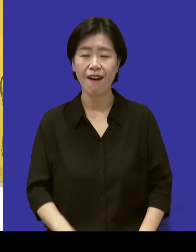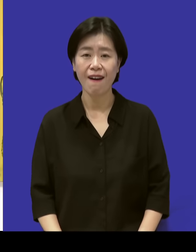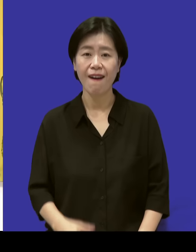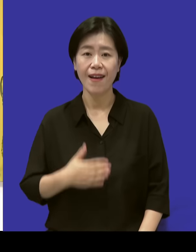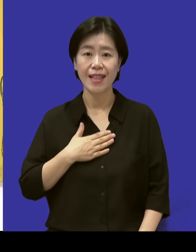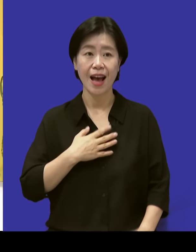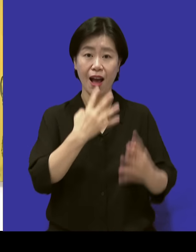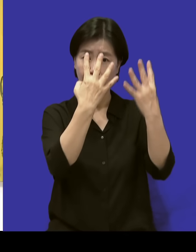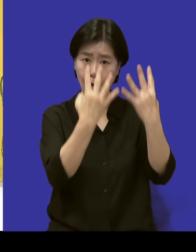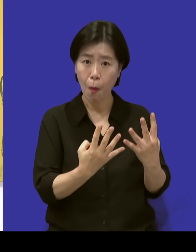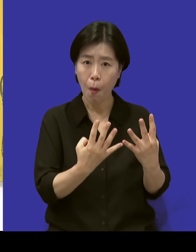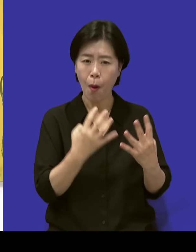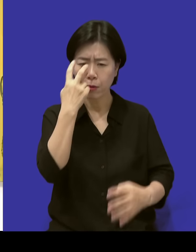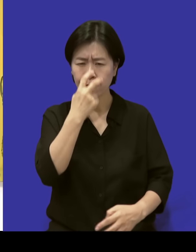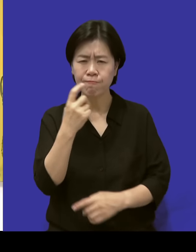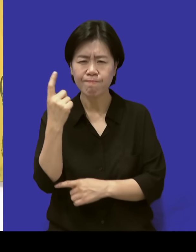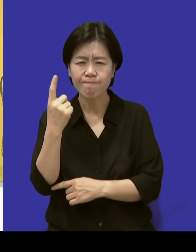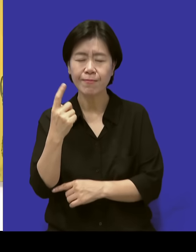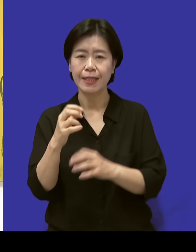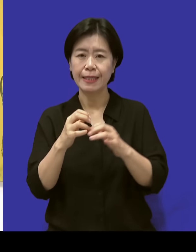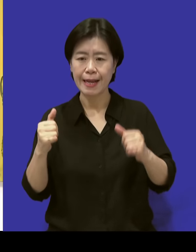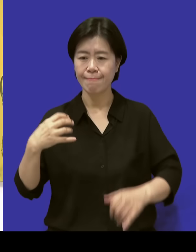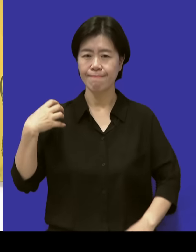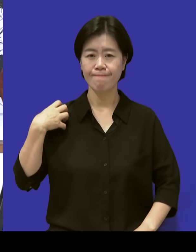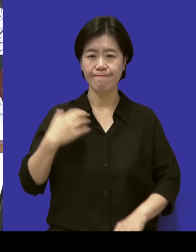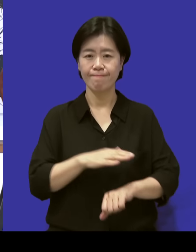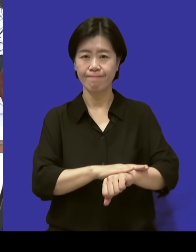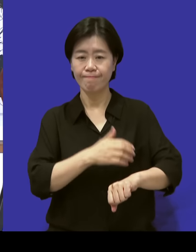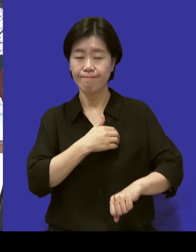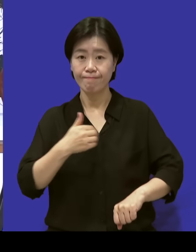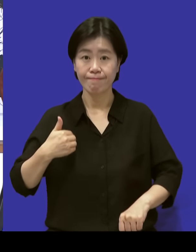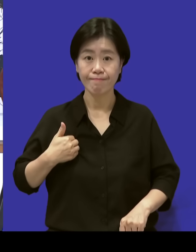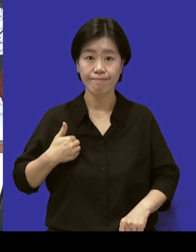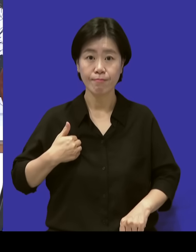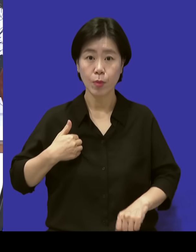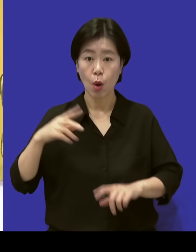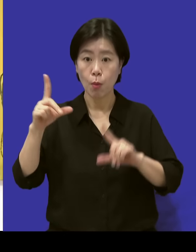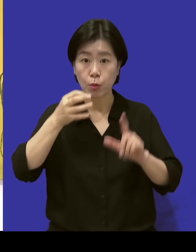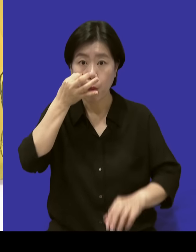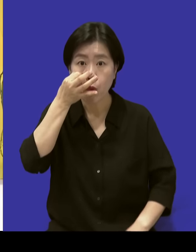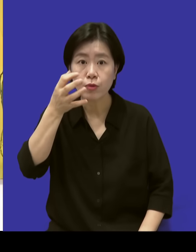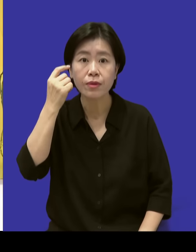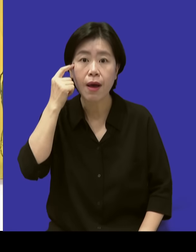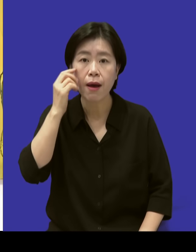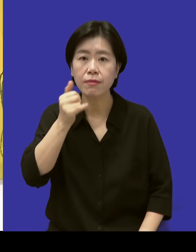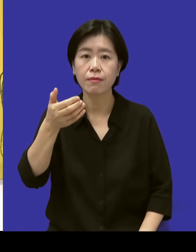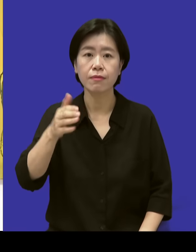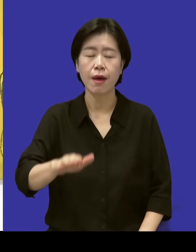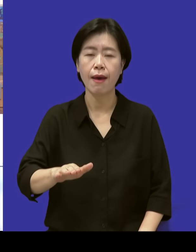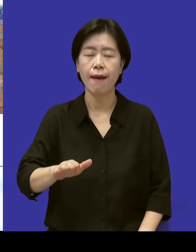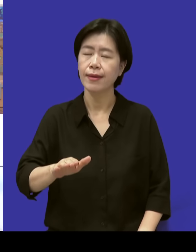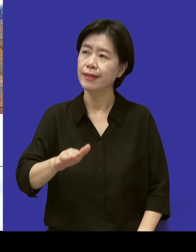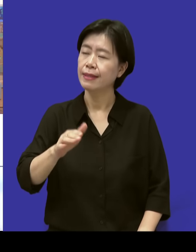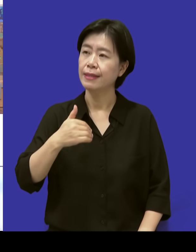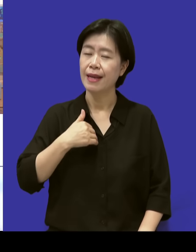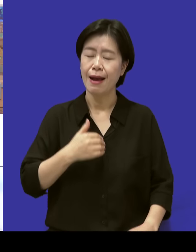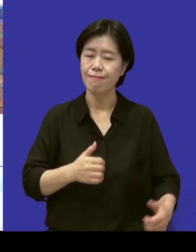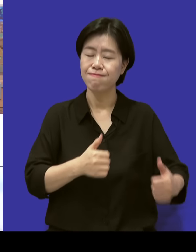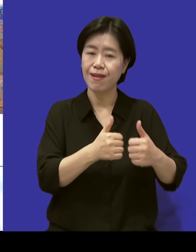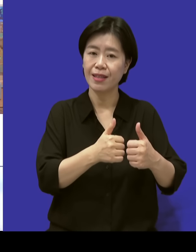싶다는 그런 마음으로 가서 나갔다가 수용자들도 볼 수 있고 그렇잖아요. 예. 넷플릭스 나와요 거기? 안 나옵니다. 이제 출소하거나 아니면 뭐